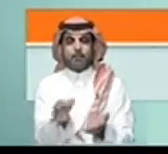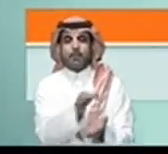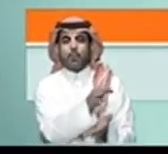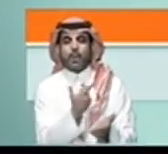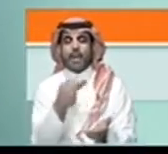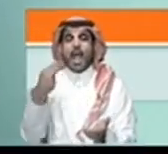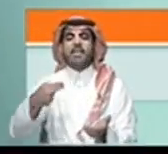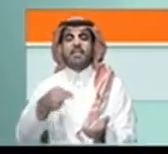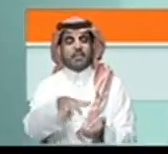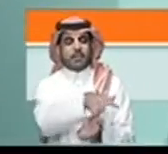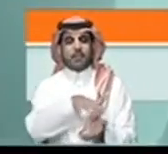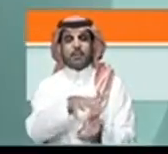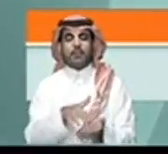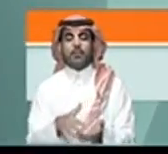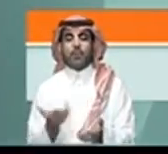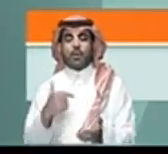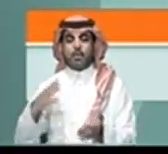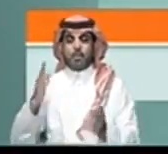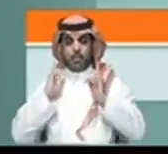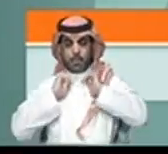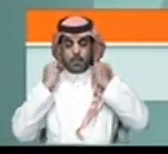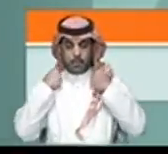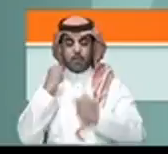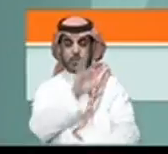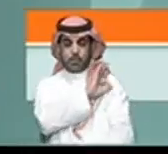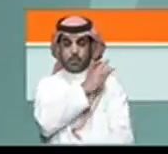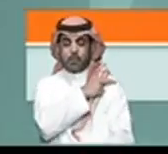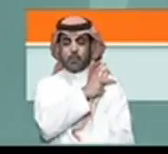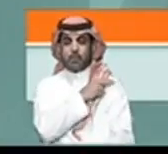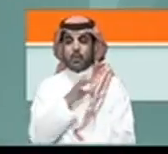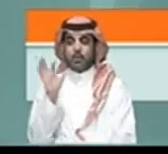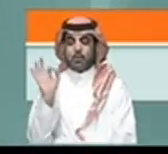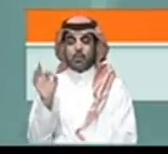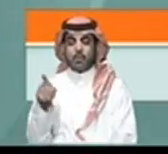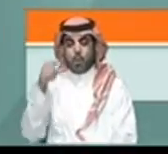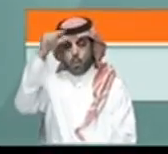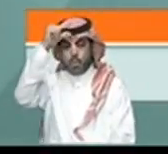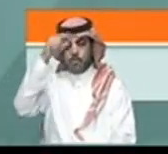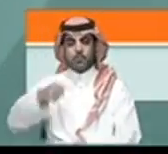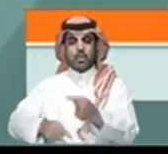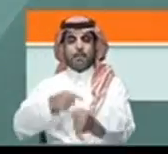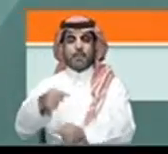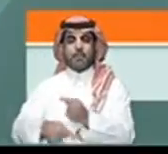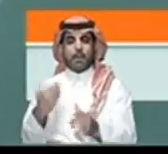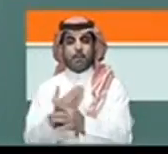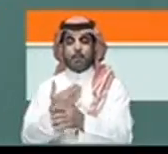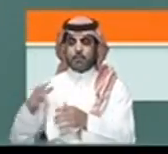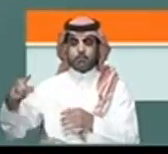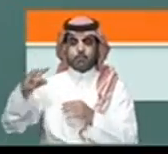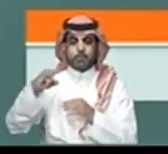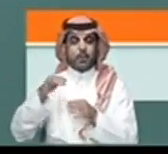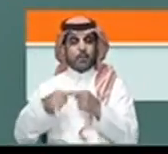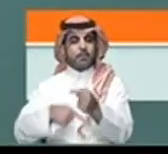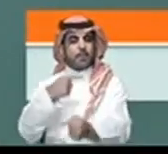منطقه عسير واوضح العقيد المالكي ان الاداه الاجراميه الارهابيه الحوتيه مستمره في اطلاق الطائرات بدون طيار